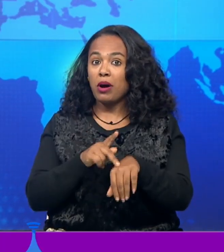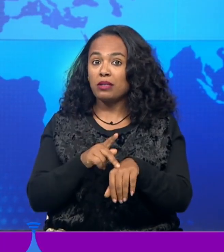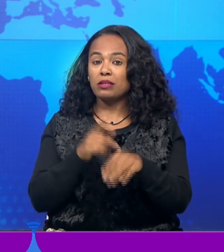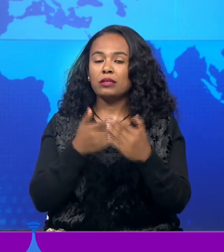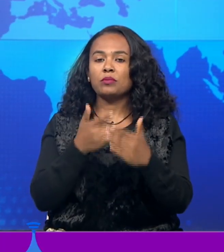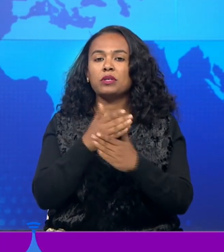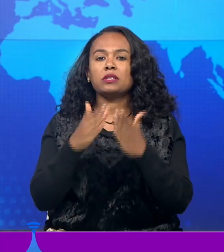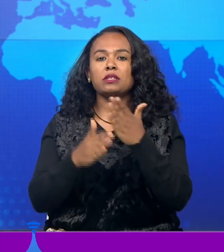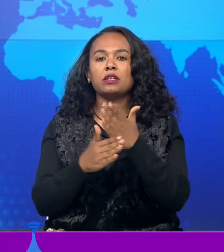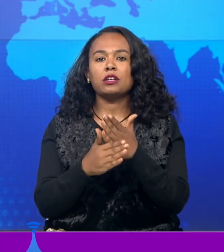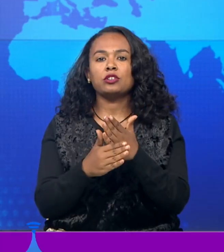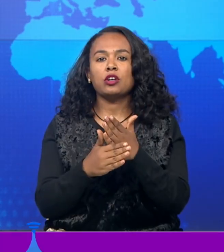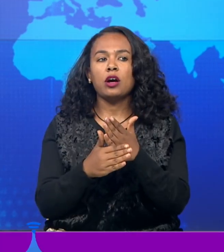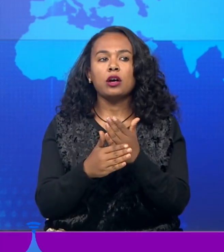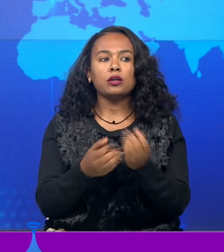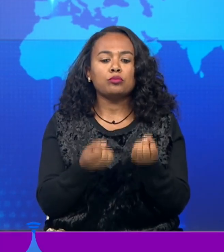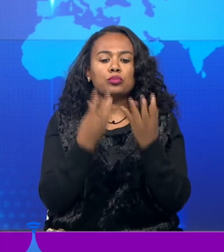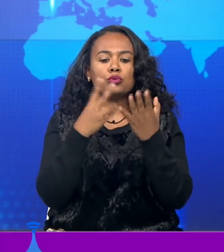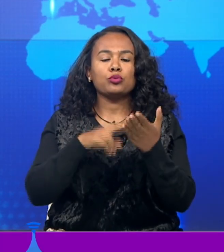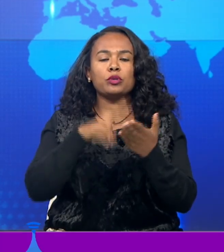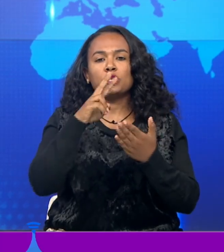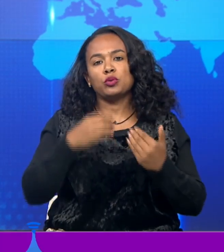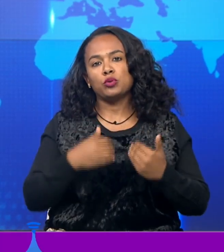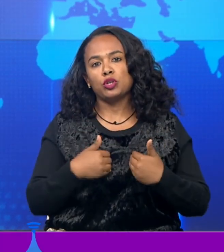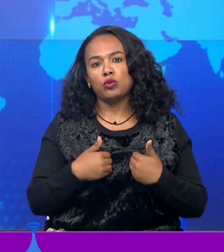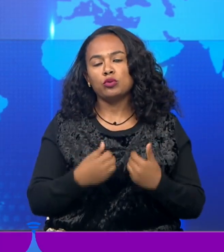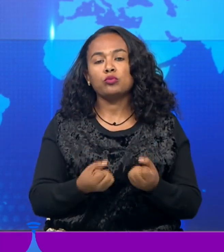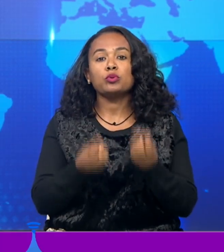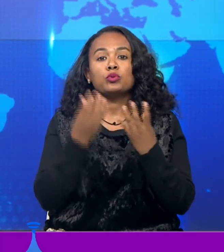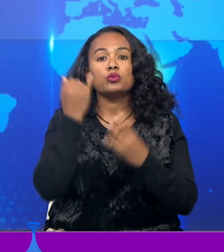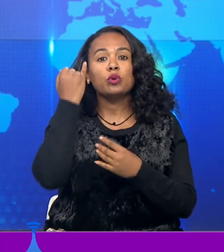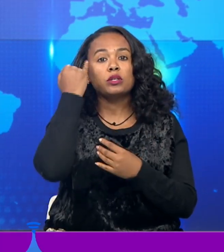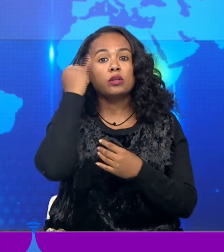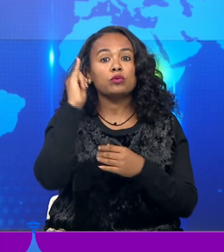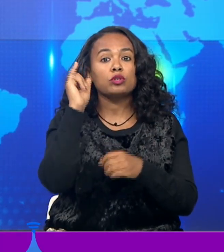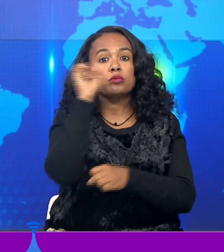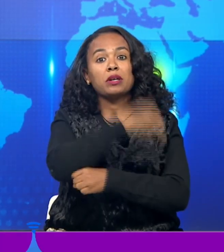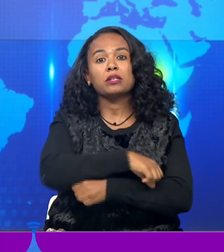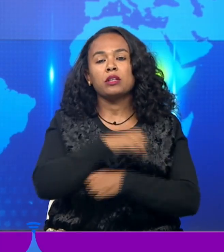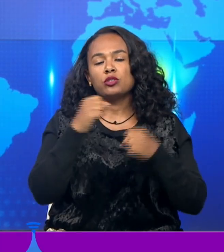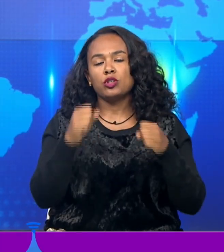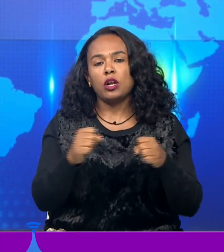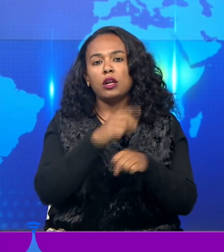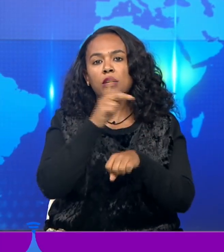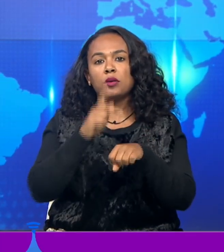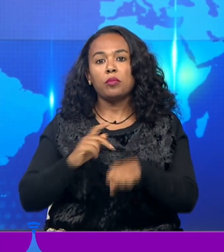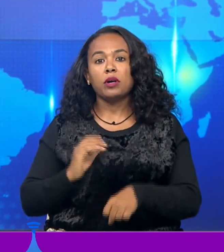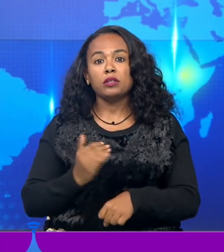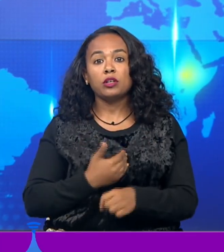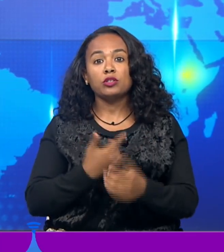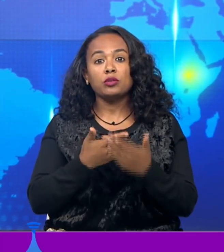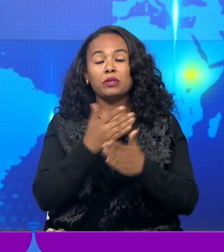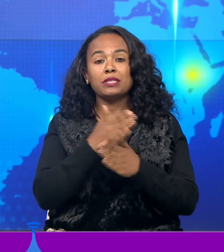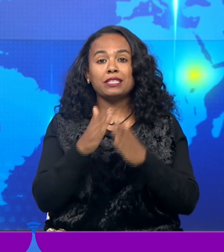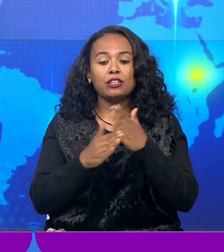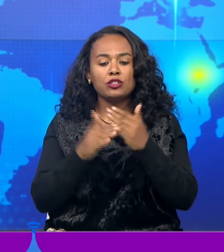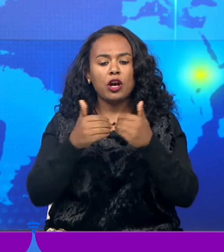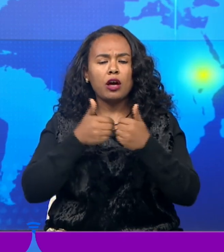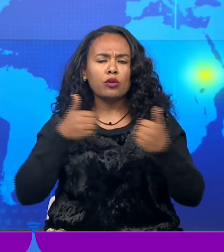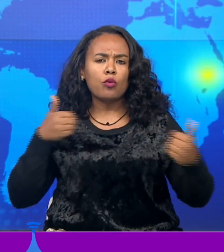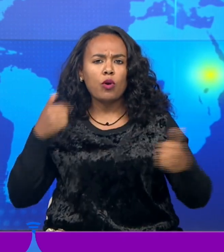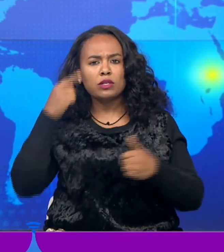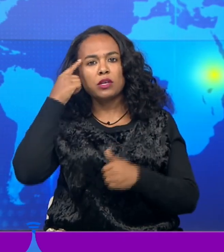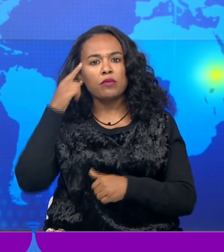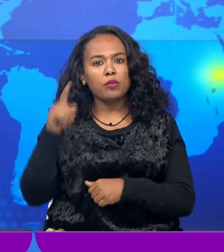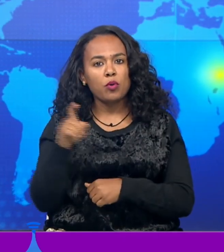ደረጃ ብዙ መነሻዎች አሉ። ብዙ ሀሳቦችን ማንሳት እንችላለን። ለምሳሌ ፓርቲያችን በዚህ ደረጃ አርቆ ሀሳቢ መሆኑን